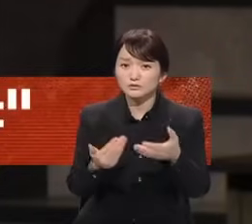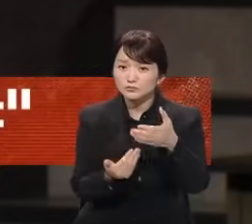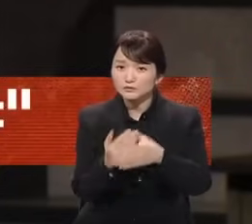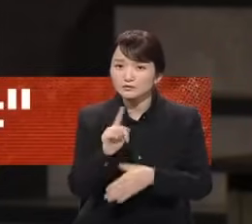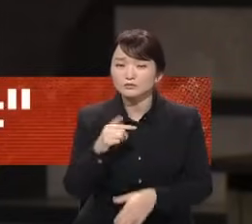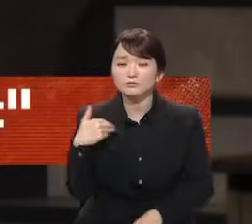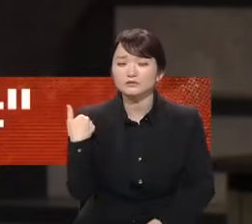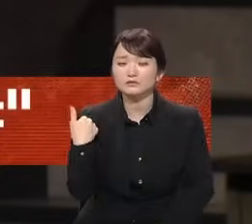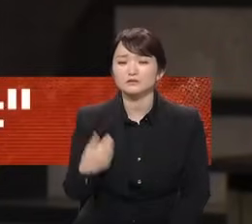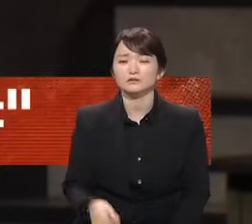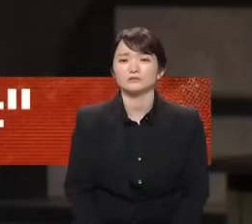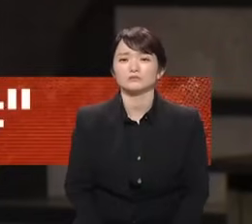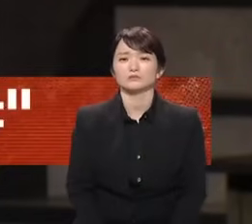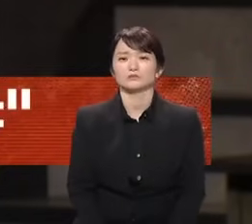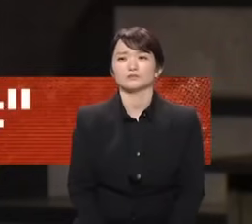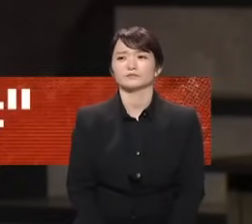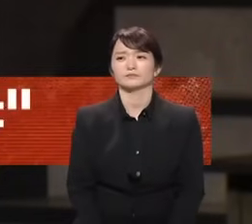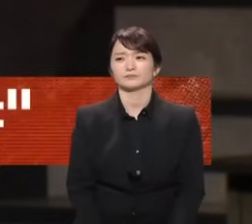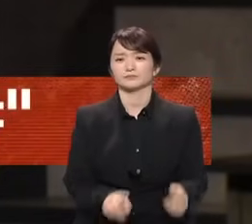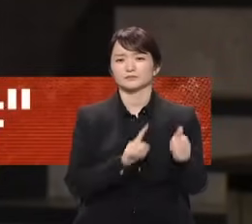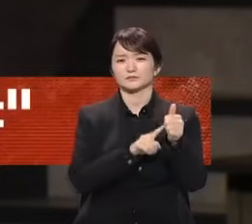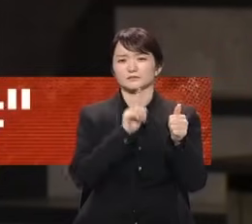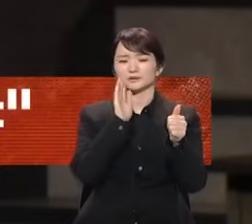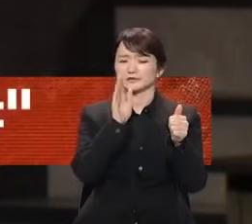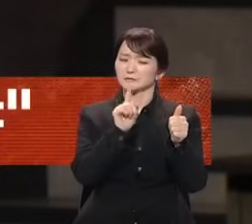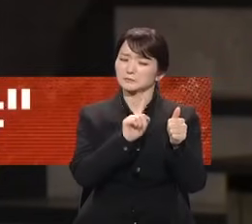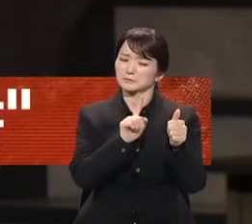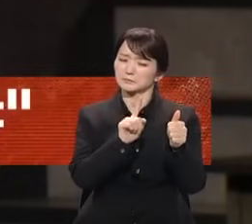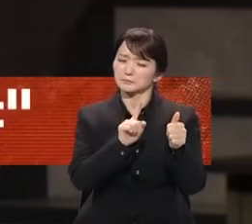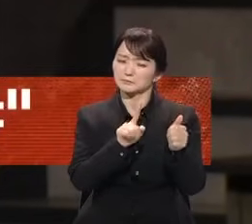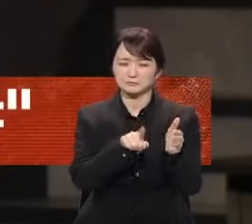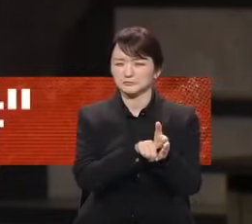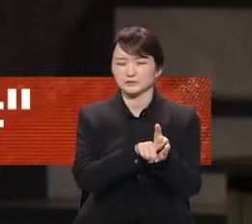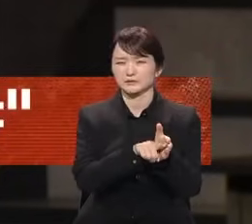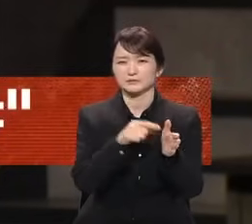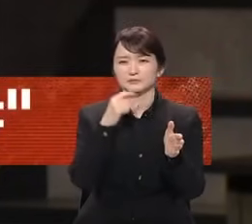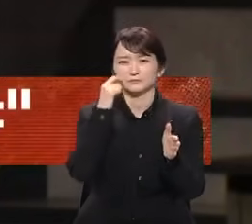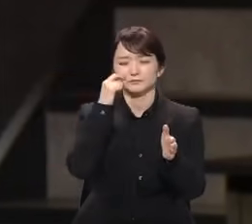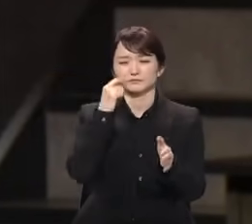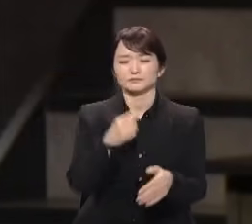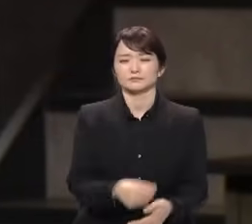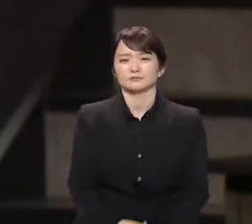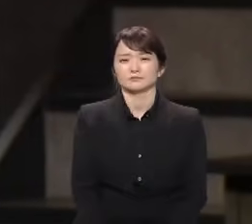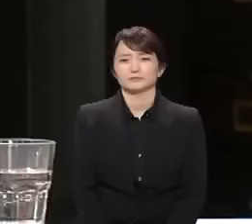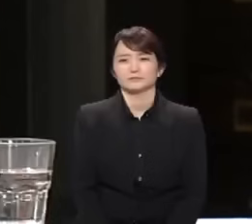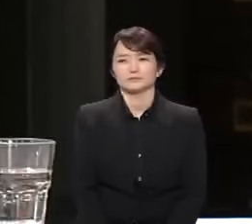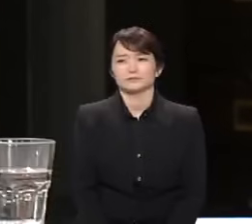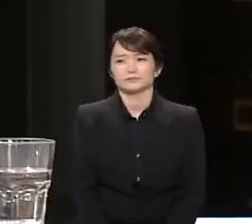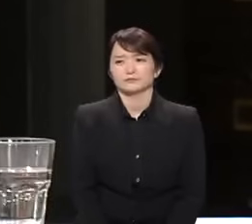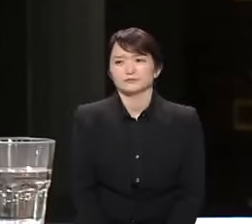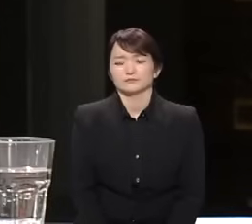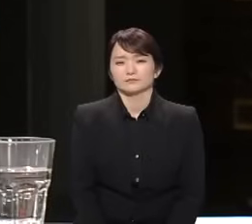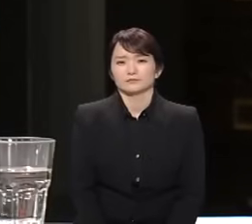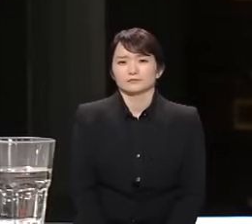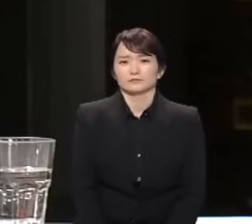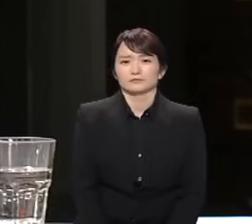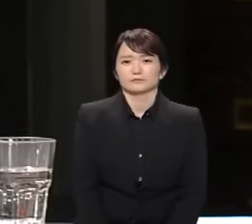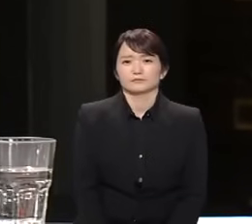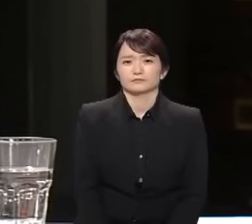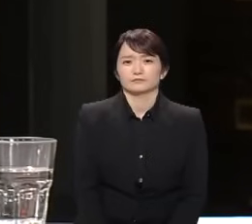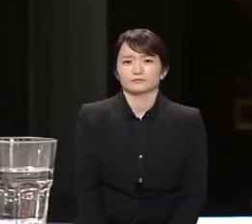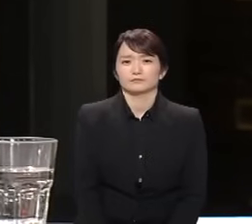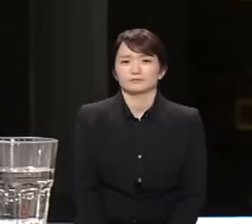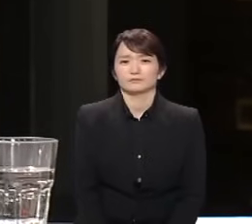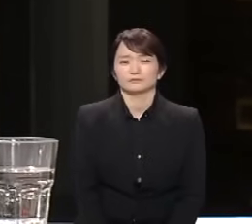할 겁니다. 그래서 이 사람의 이야기는 여러모로 좀 신빙성이 없다라고 봐야겠습니다. 자,